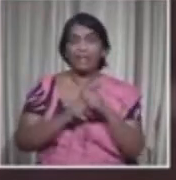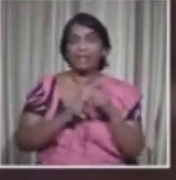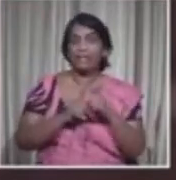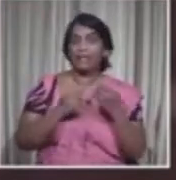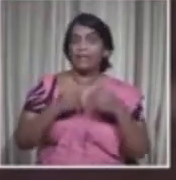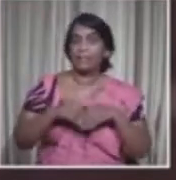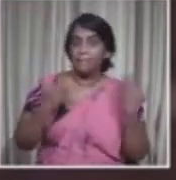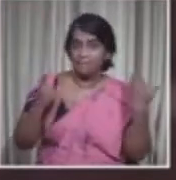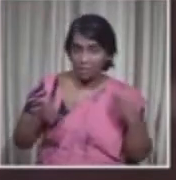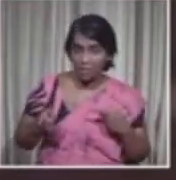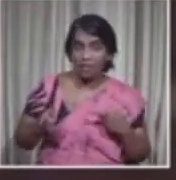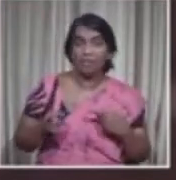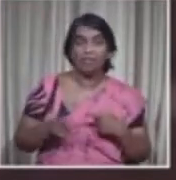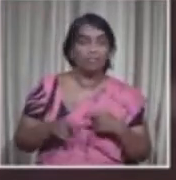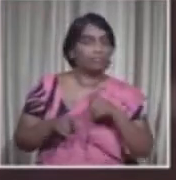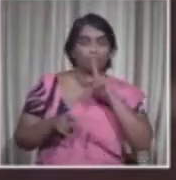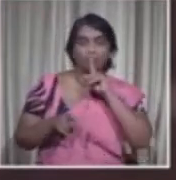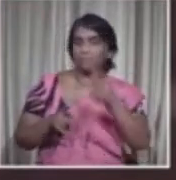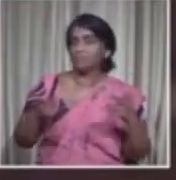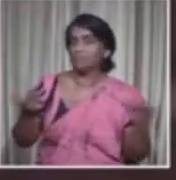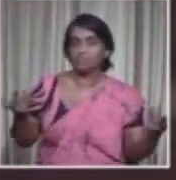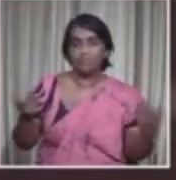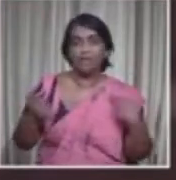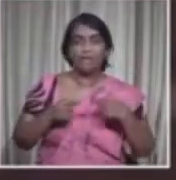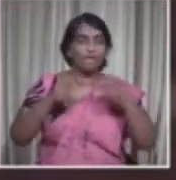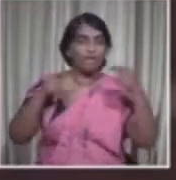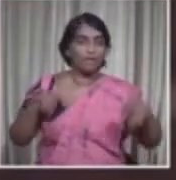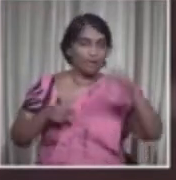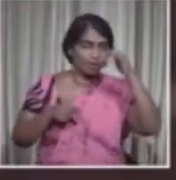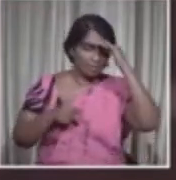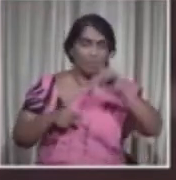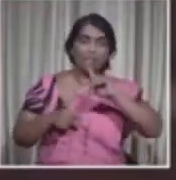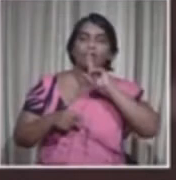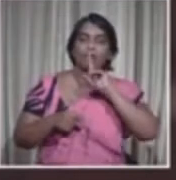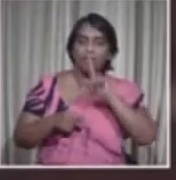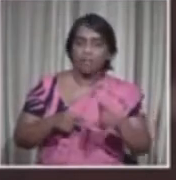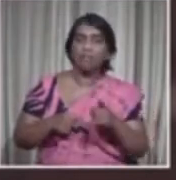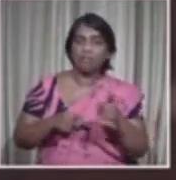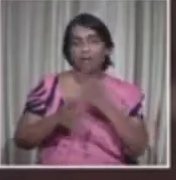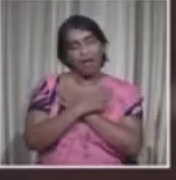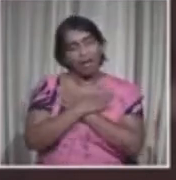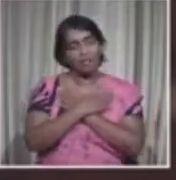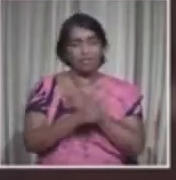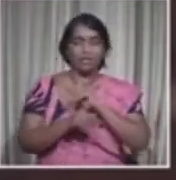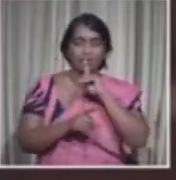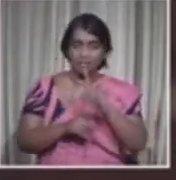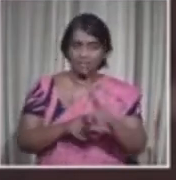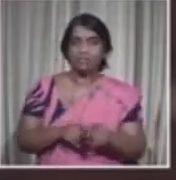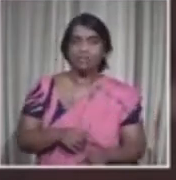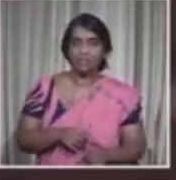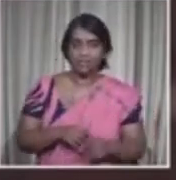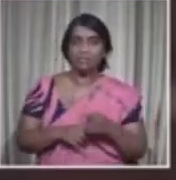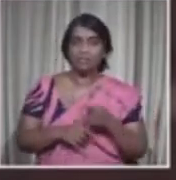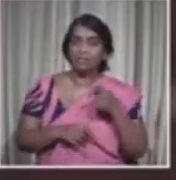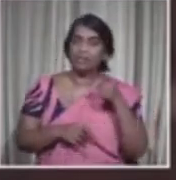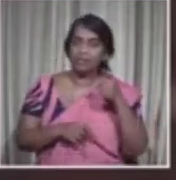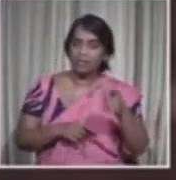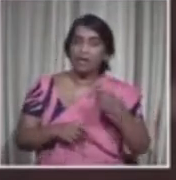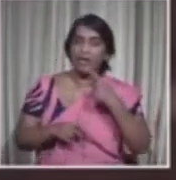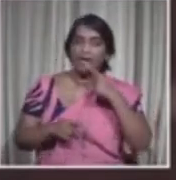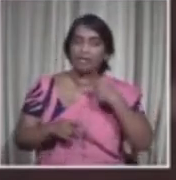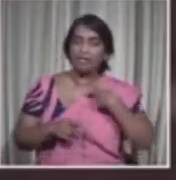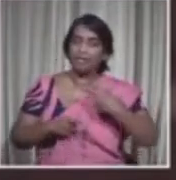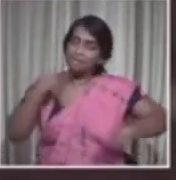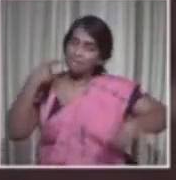පත්තරේ එකක්වත් නැහැ. මම විපක්ෂ නායකතුමාගෙන් ඉල්ලීමක් කරනවා බොහොම ආදරෙන්. අපි දෙනවා ඔයා වාද කරලා තියෙනවා, විවාද කරලා